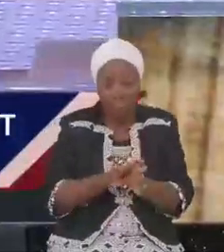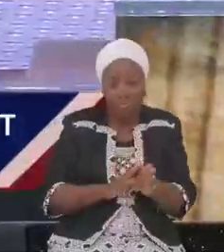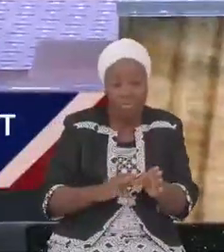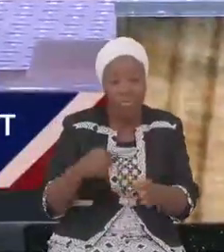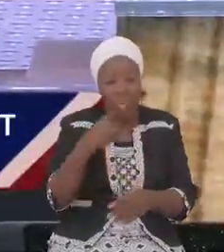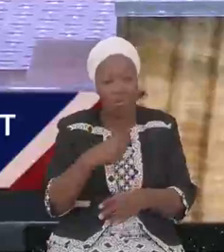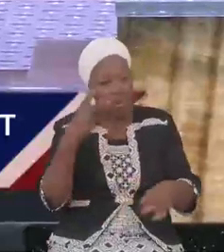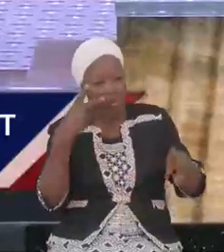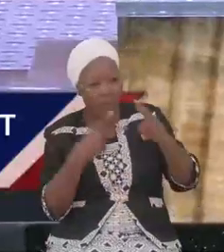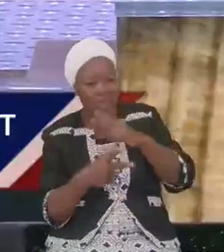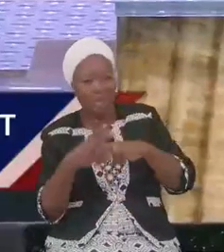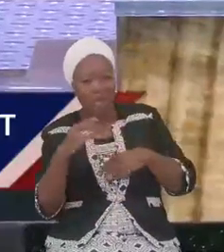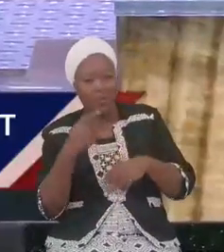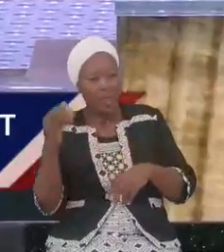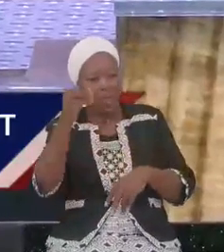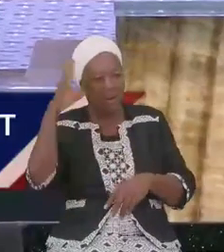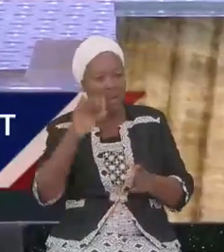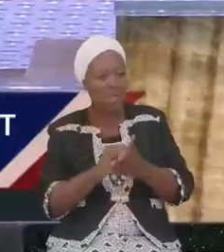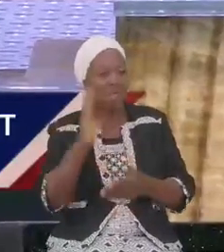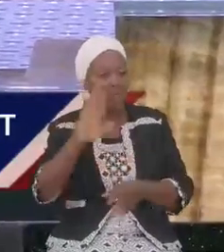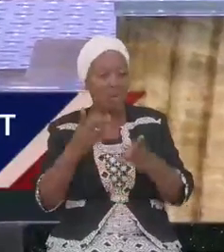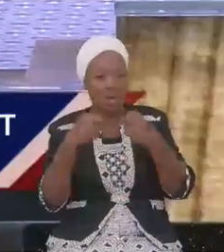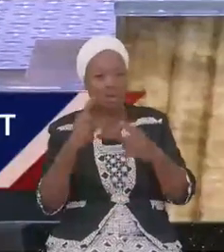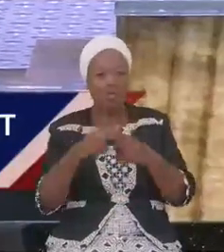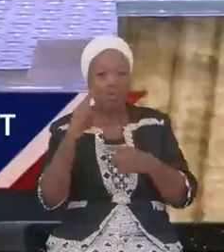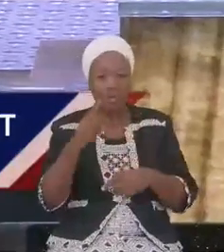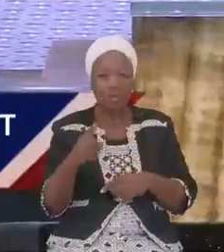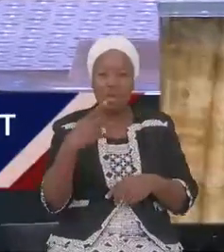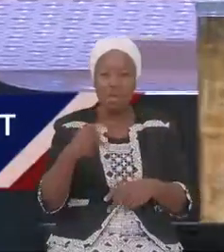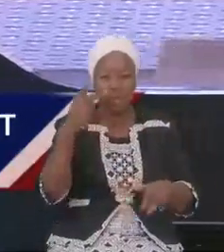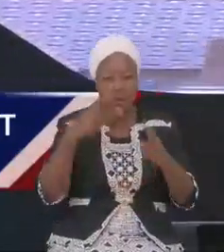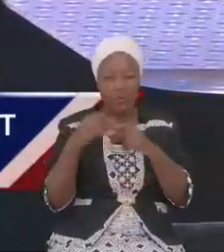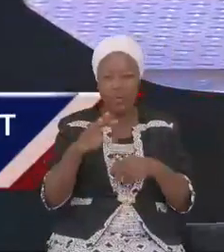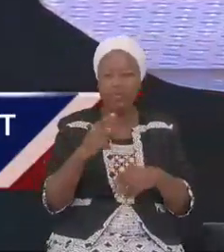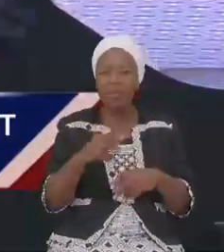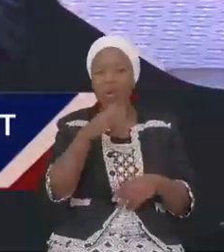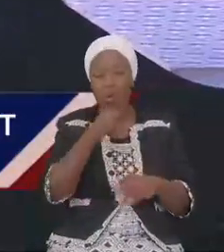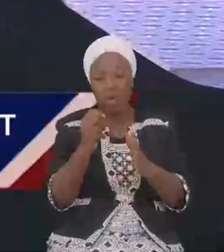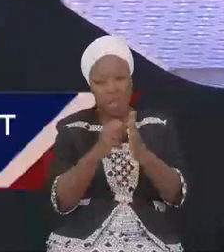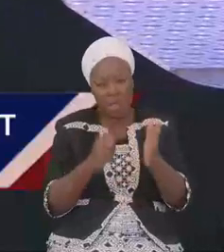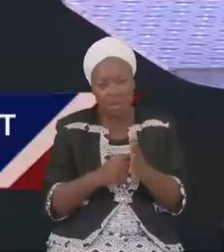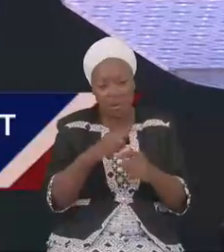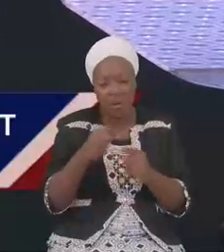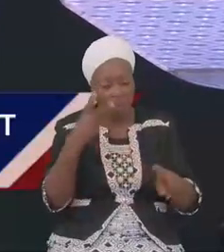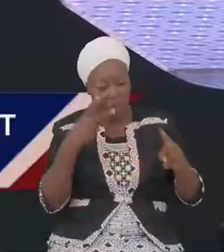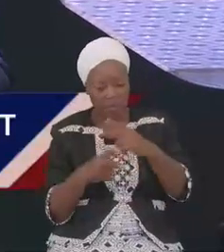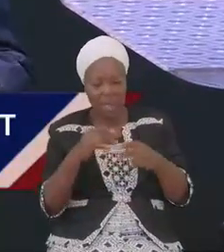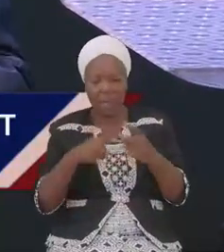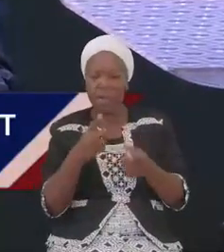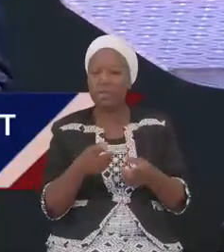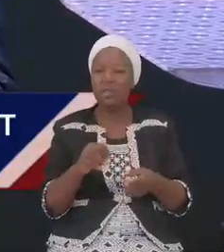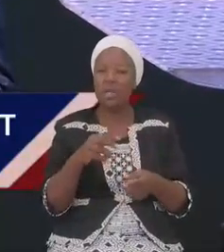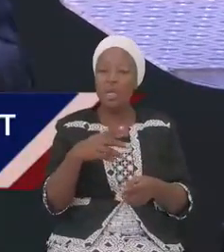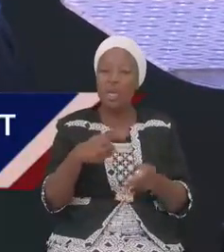de ce salut l'objet de leur recherche et de leur investigation. Les prophètes de l'Ancien Testament, lorsqu'ils